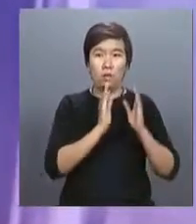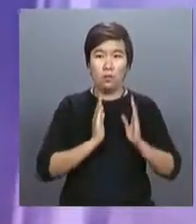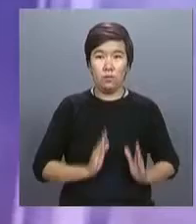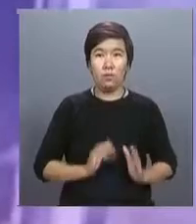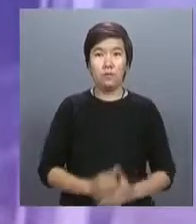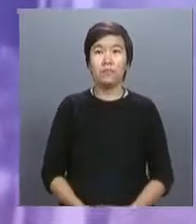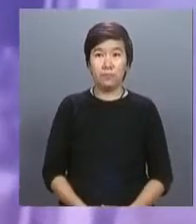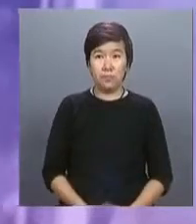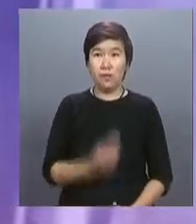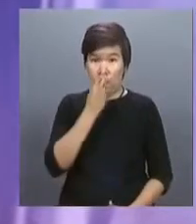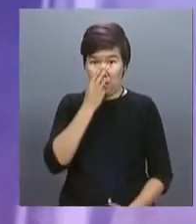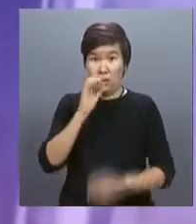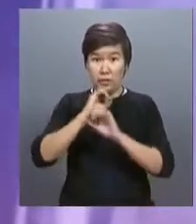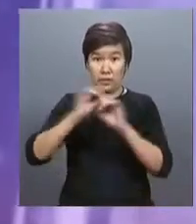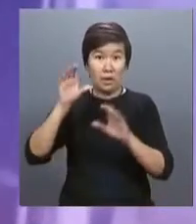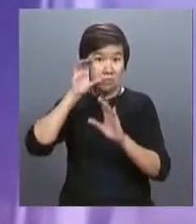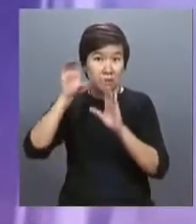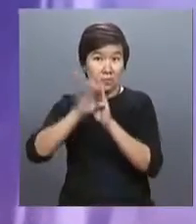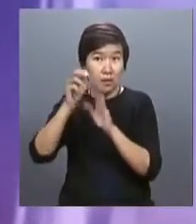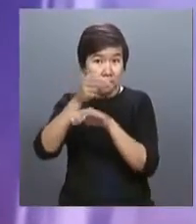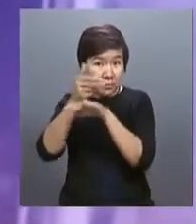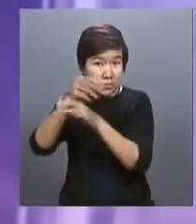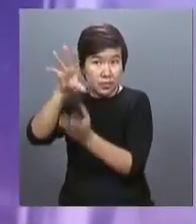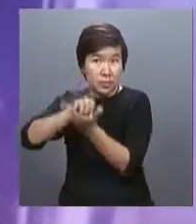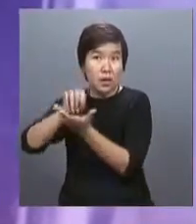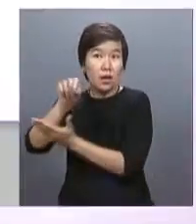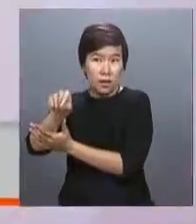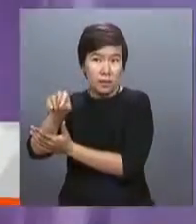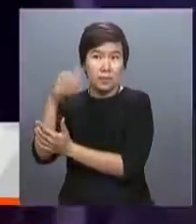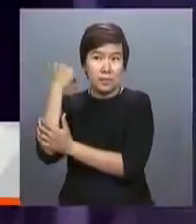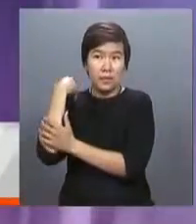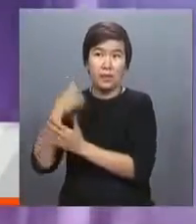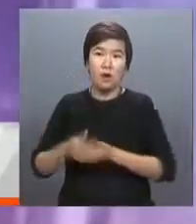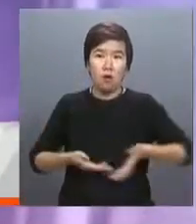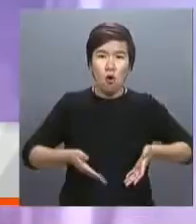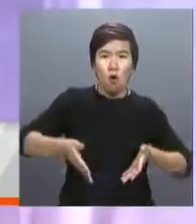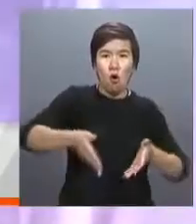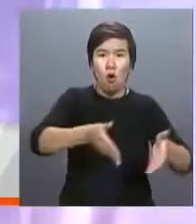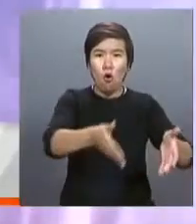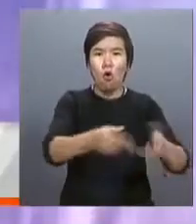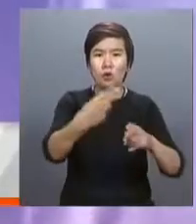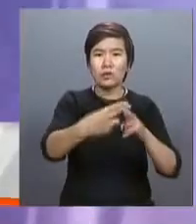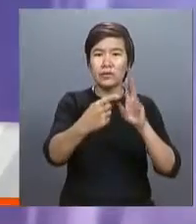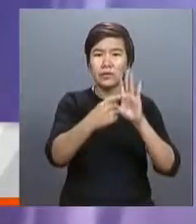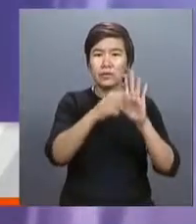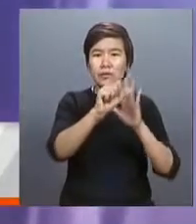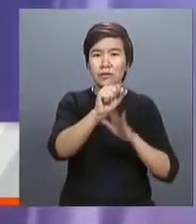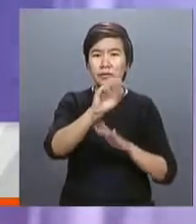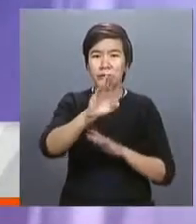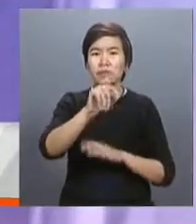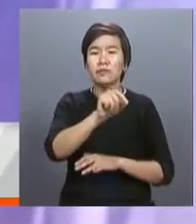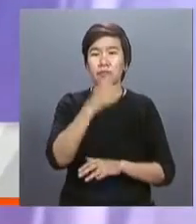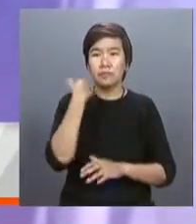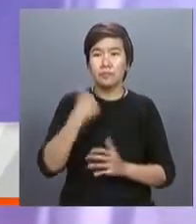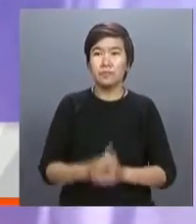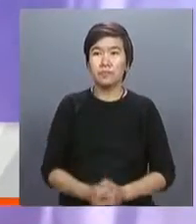นี่เป็นภาพจากกล้องวงจรปิดที่ท่าเรือคลองแสนแสบท่าเรือวัดเทพลีลาที่แสดงให้เห็นถึงวินาทีระเบิดของส่วนท้ายเรือโดยสารเส้นทางวั